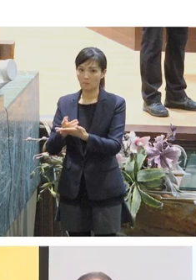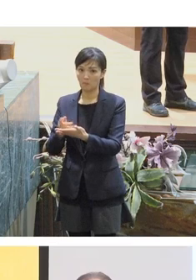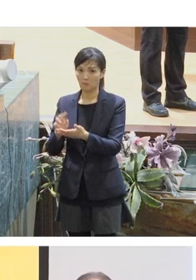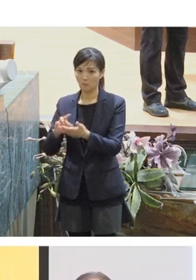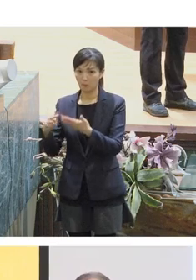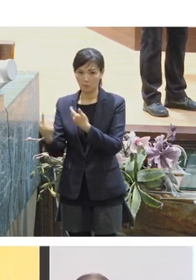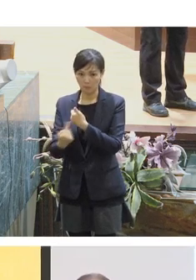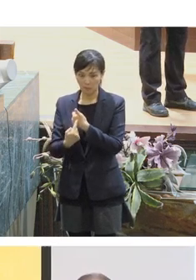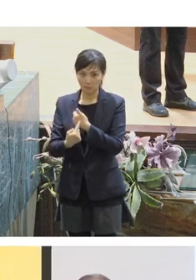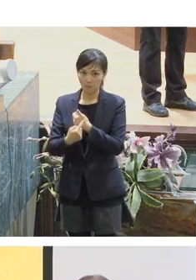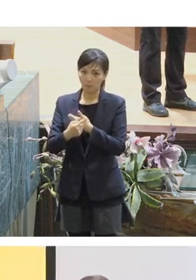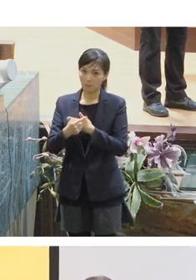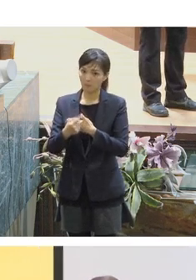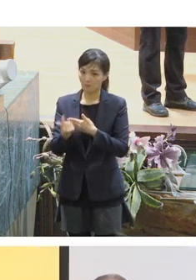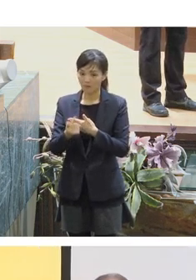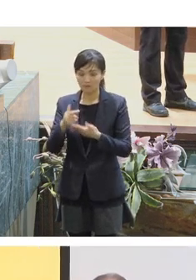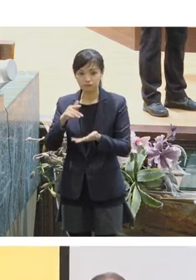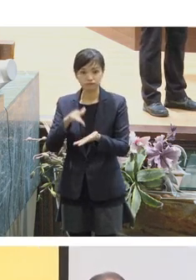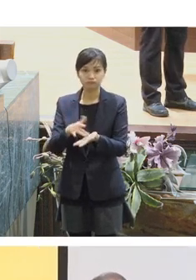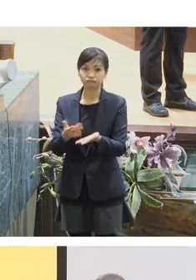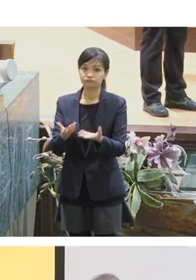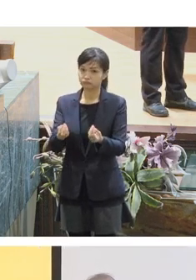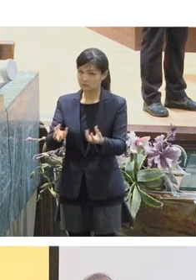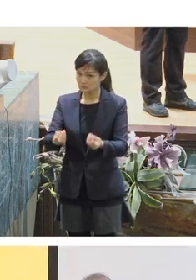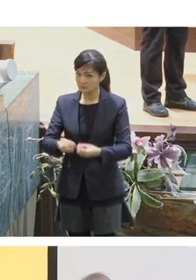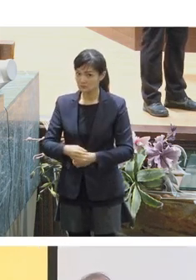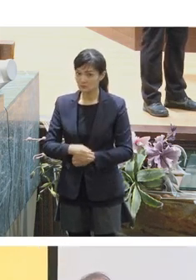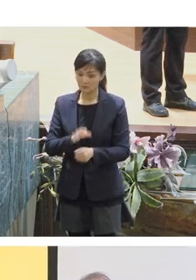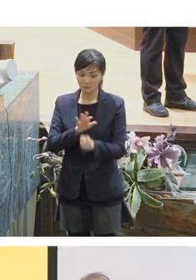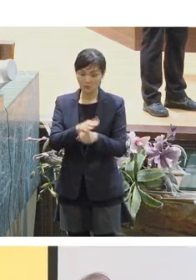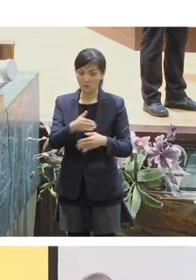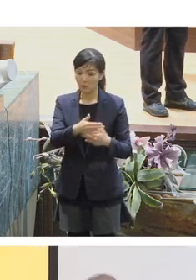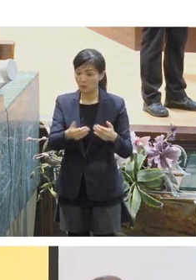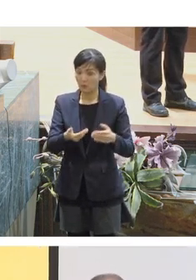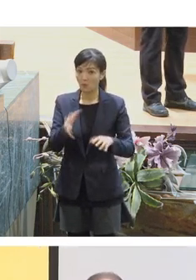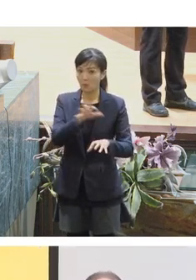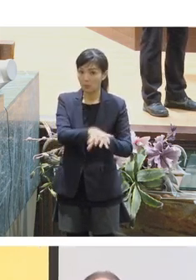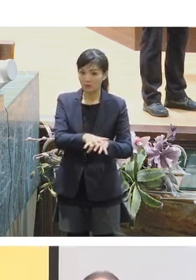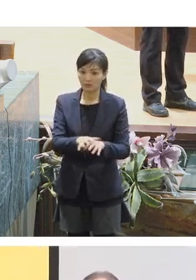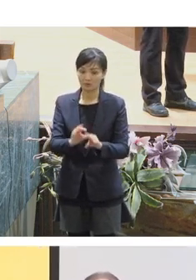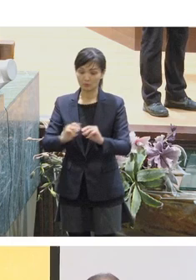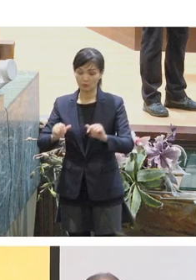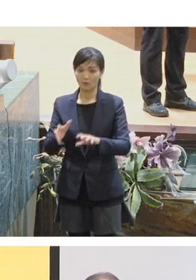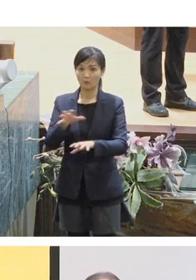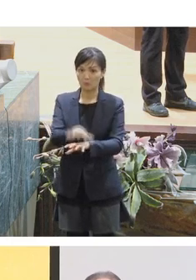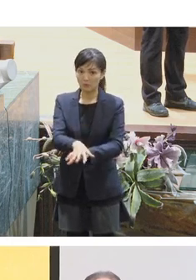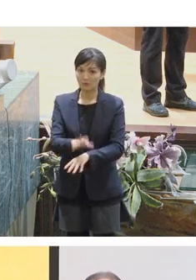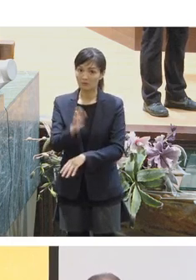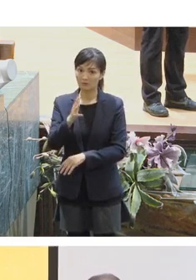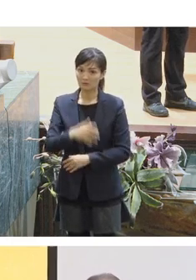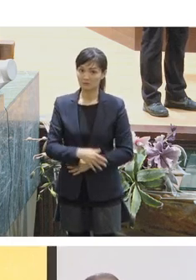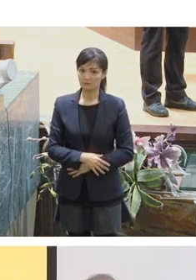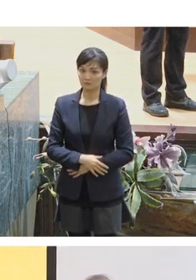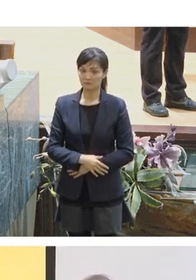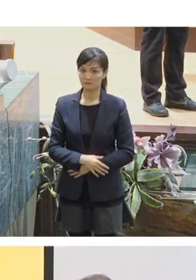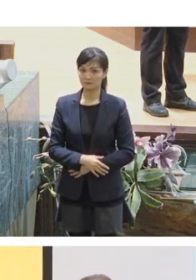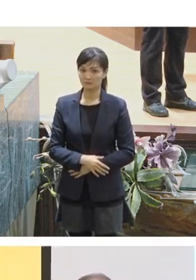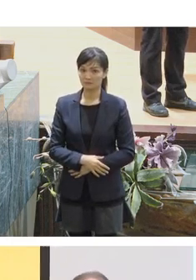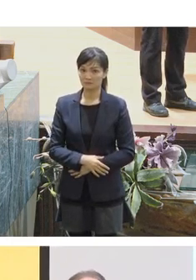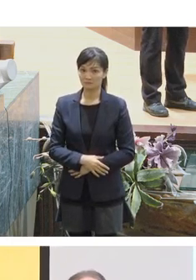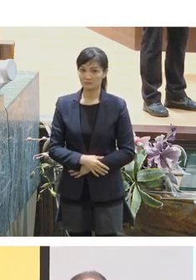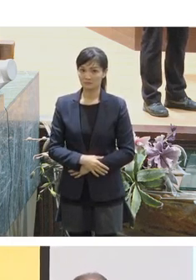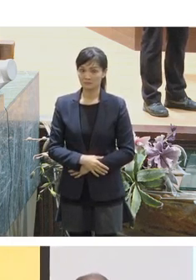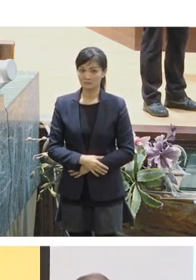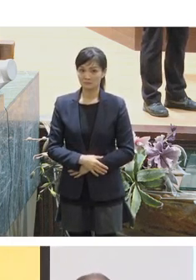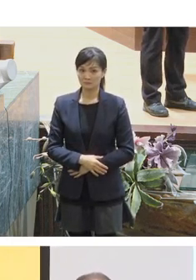拌以后，竟然去掩埋余温，掩埋土地。我想，如果我们不找